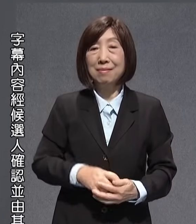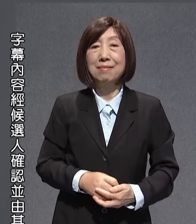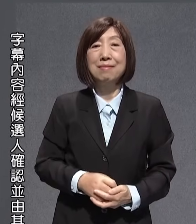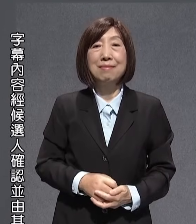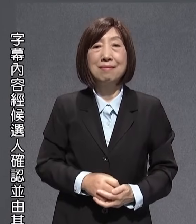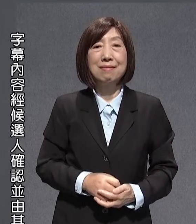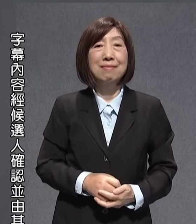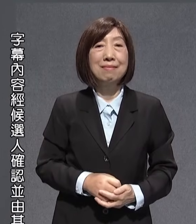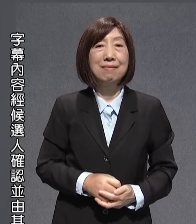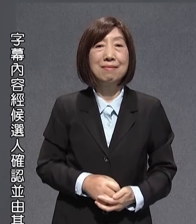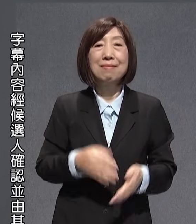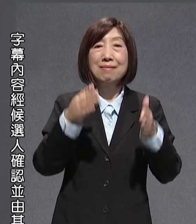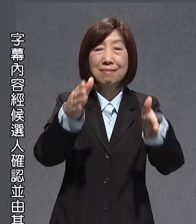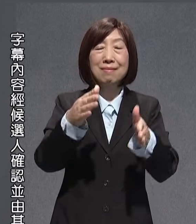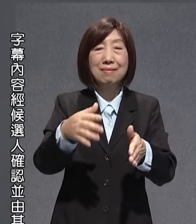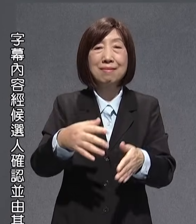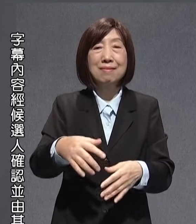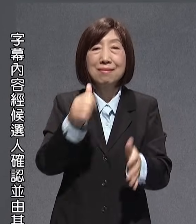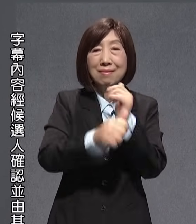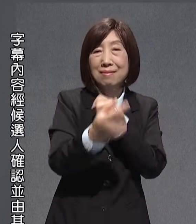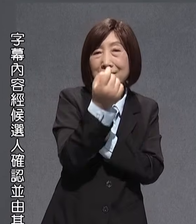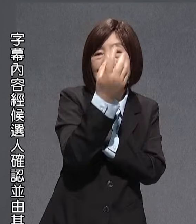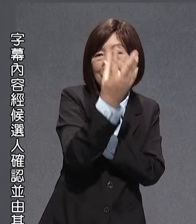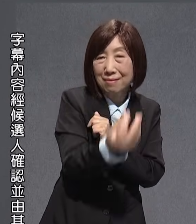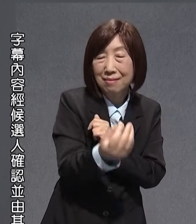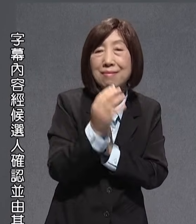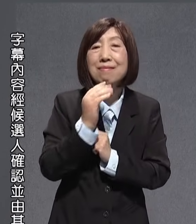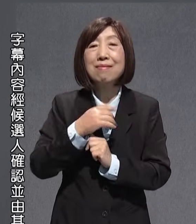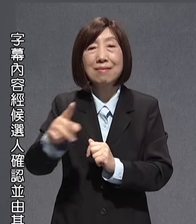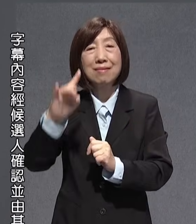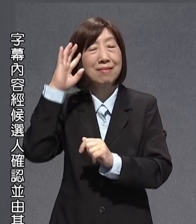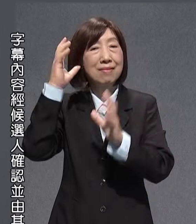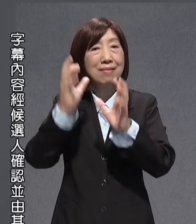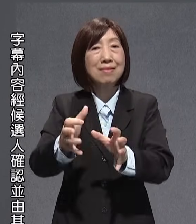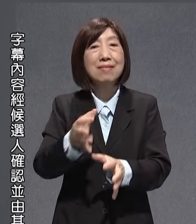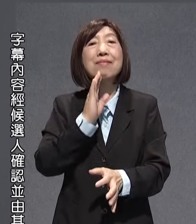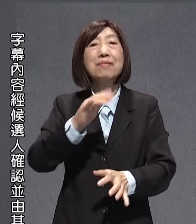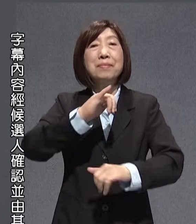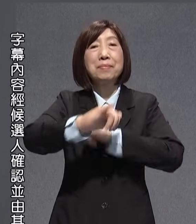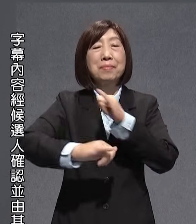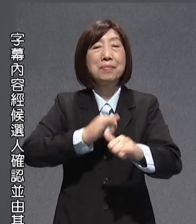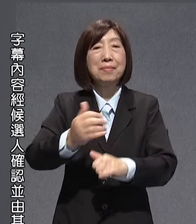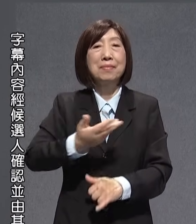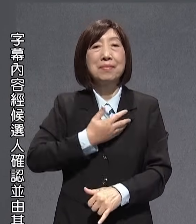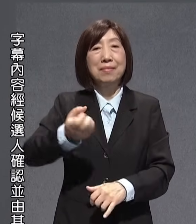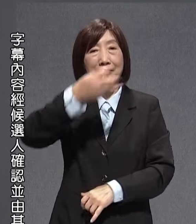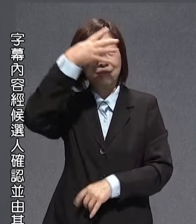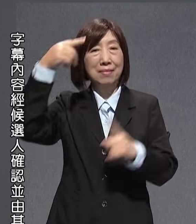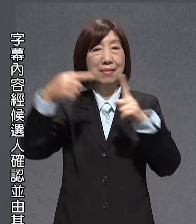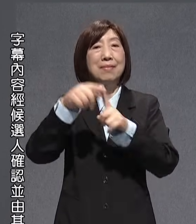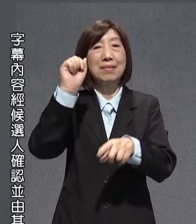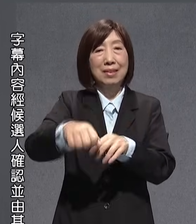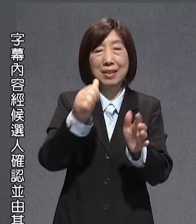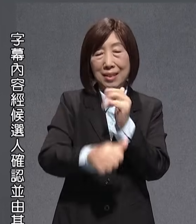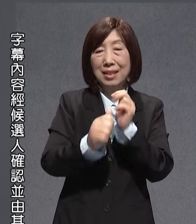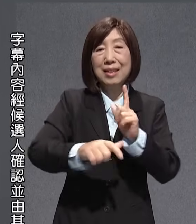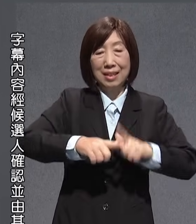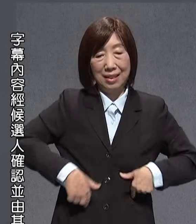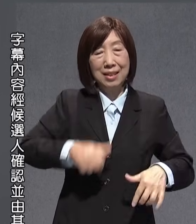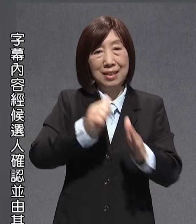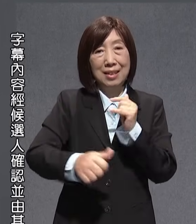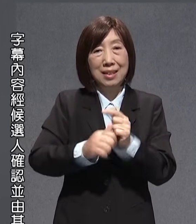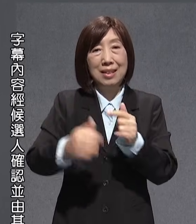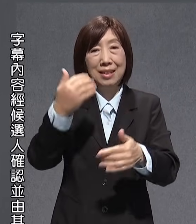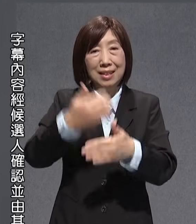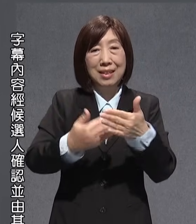论：面对少子化，让我们共同创造友善的生养环境，让年轻人愿意生、敢生，来解决